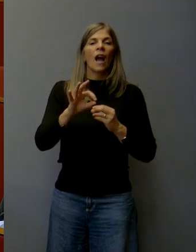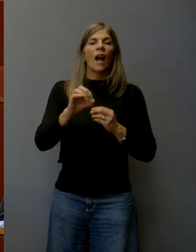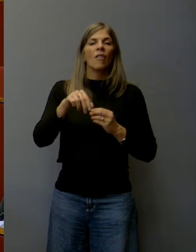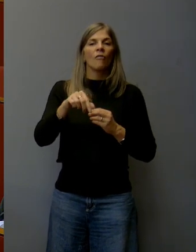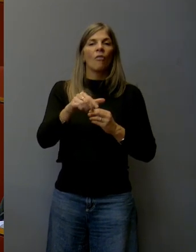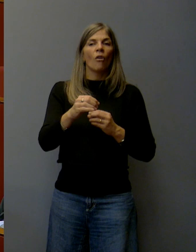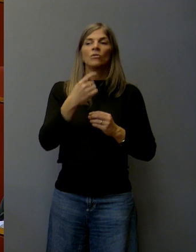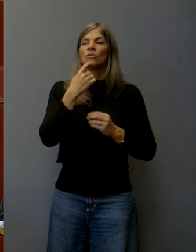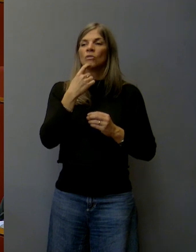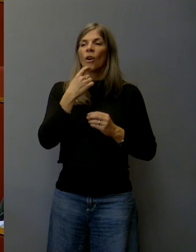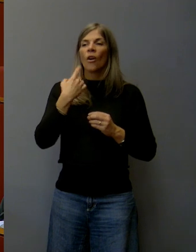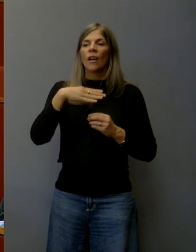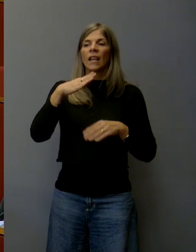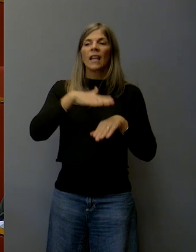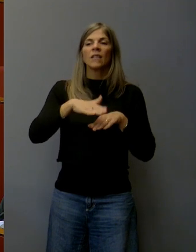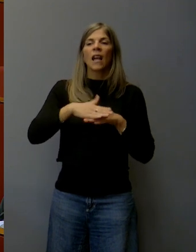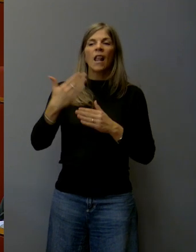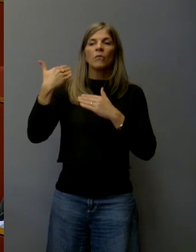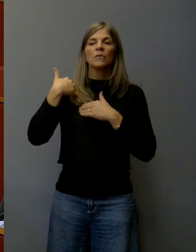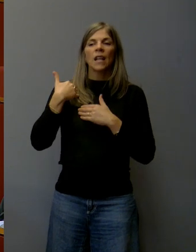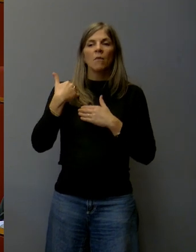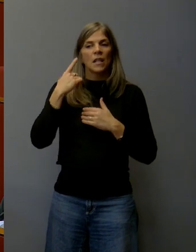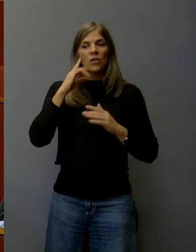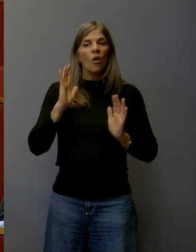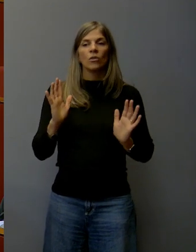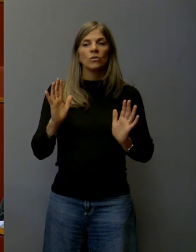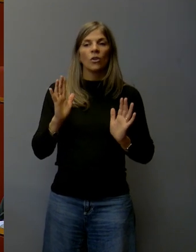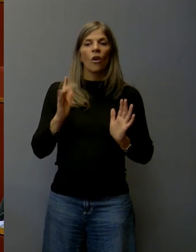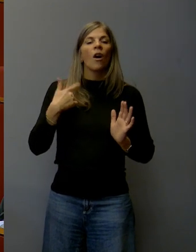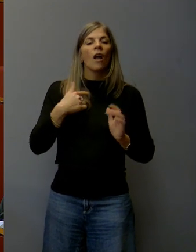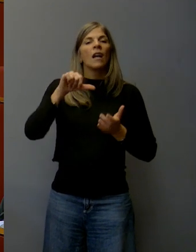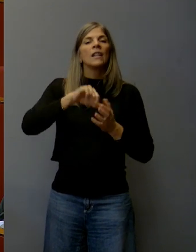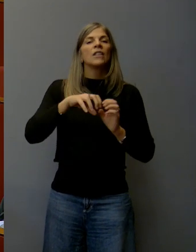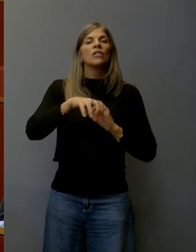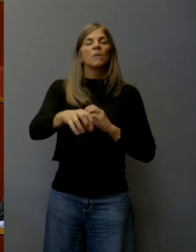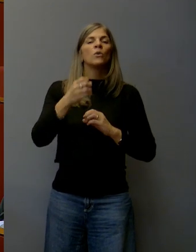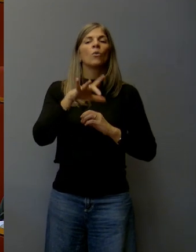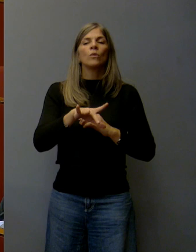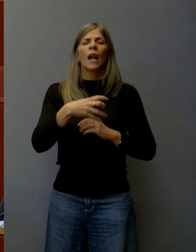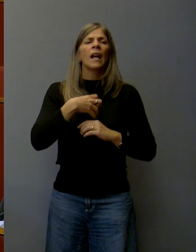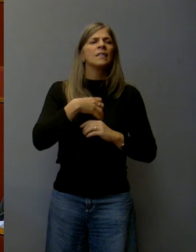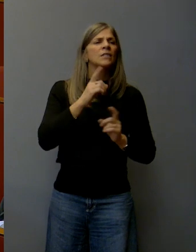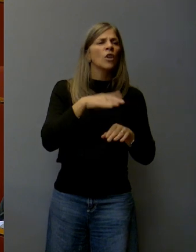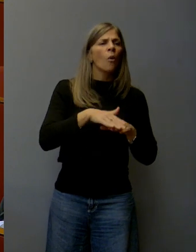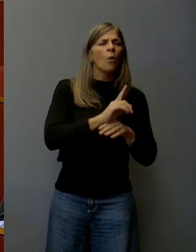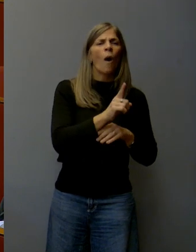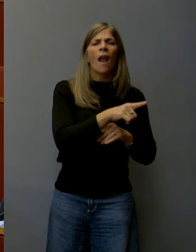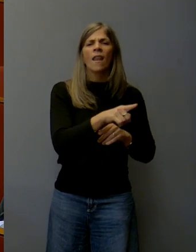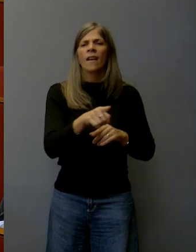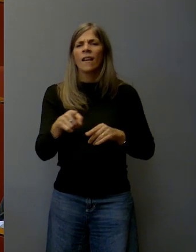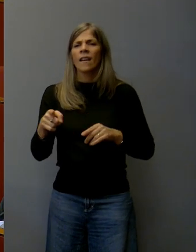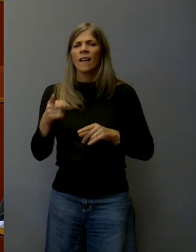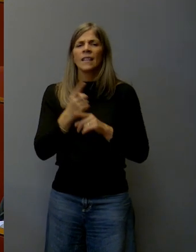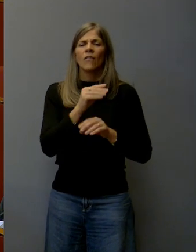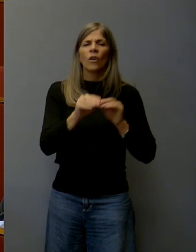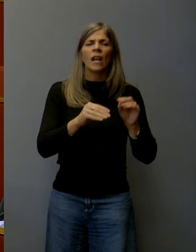io li devo chiedere il piano di decentramento culturale non ho capito quale assessore Lo devo chiedere e già quello è un problema Chissà che ti